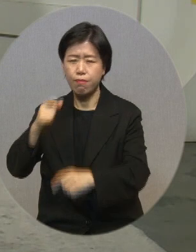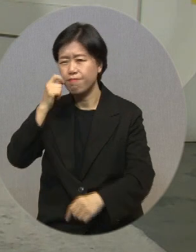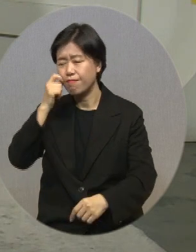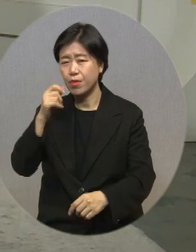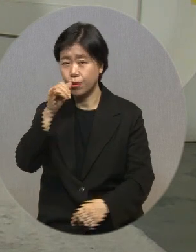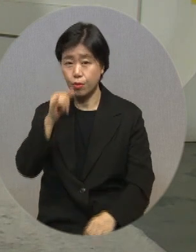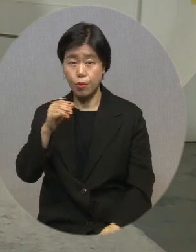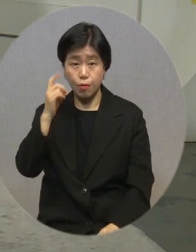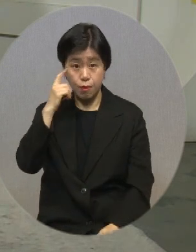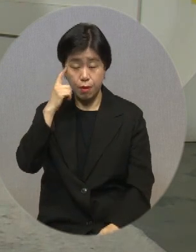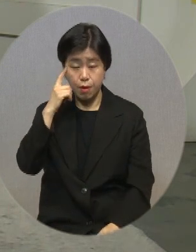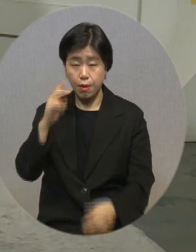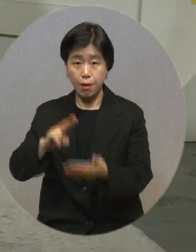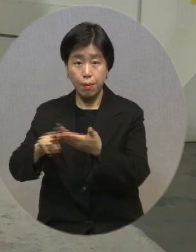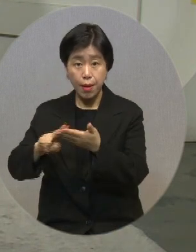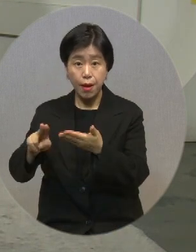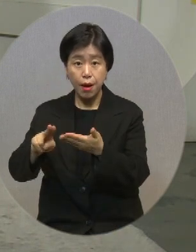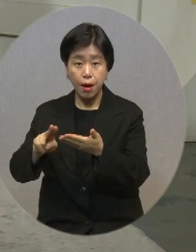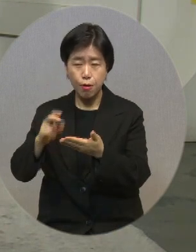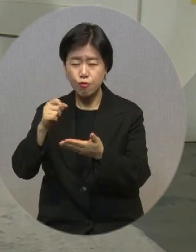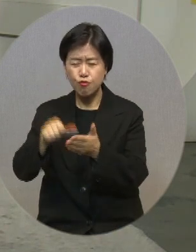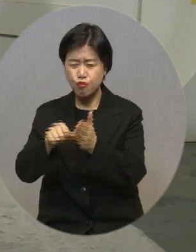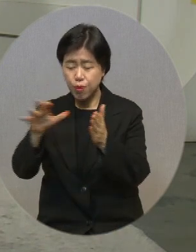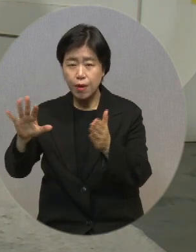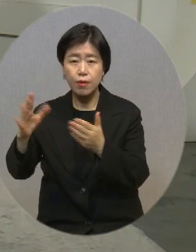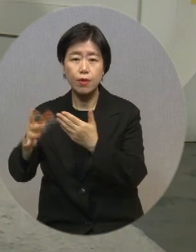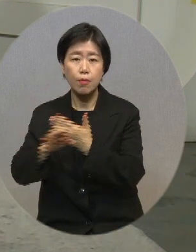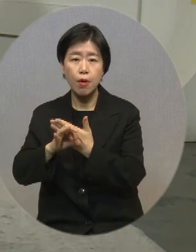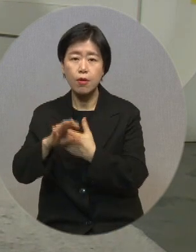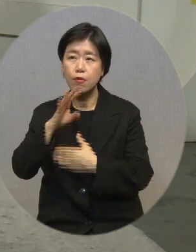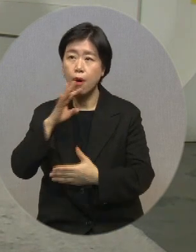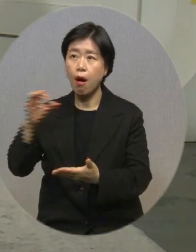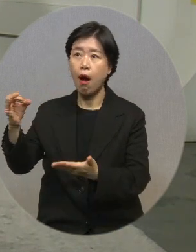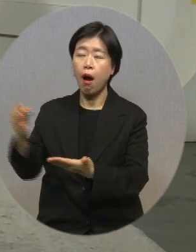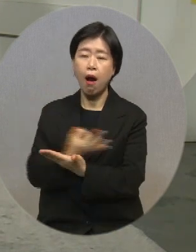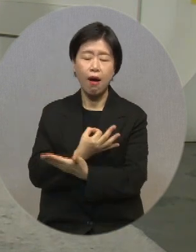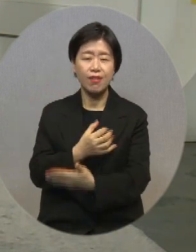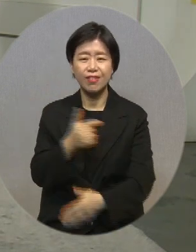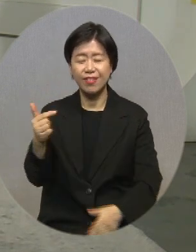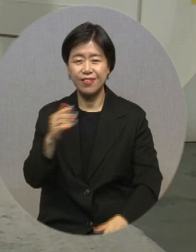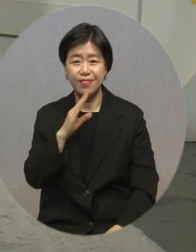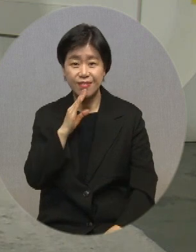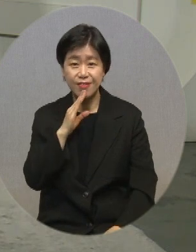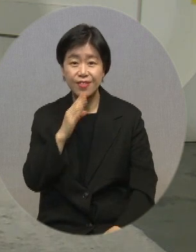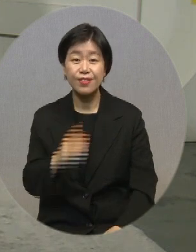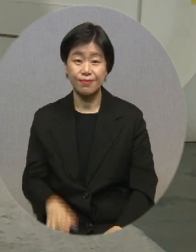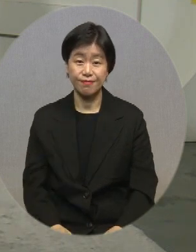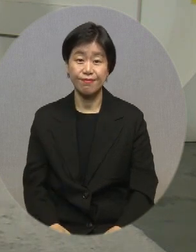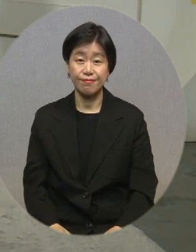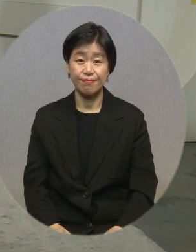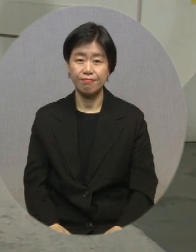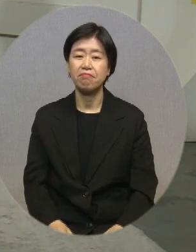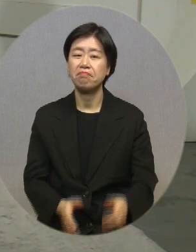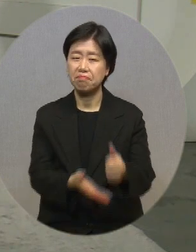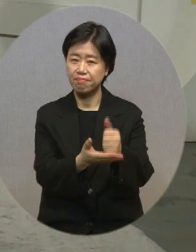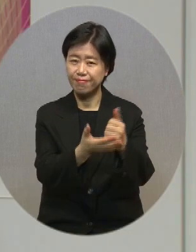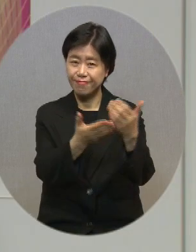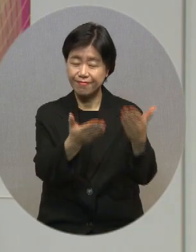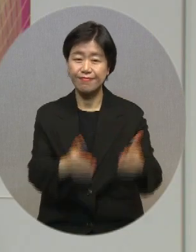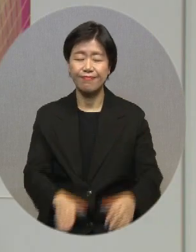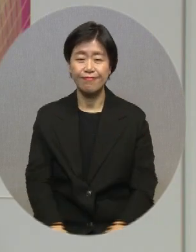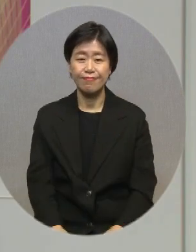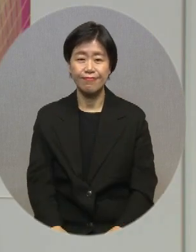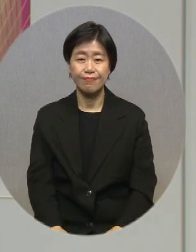네. 세계적으로 이제 이게 팔려나가니까 때문에 네. 또 소득도 높고 네. 네, 그래서 그런 꿈을 가진 분들이 많습니다. 응원을 드립니다. 네, 네